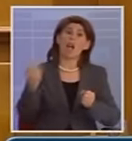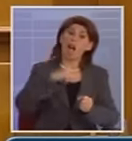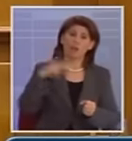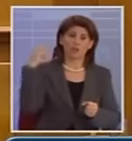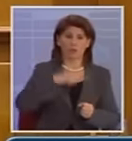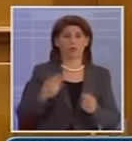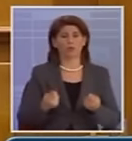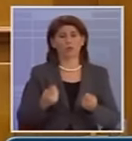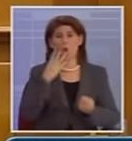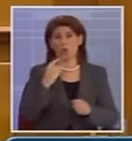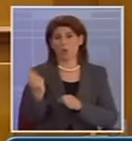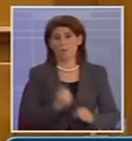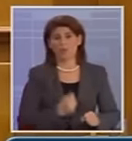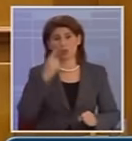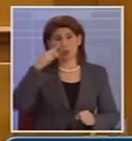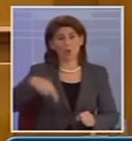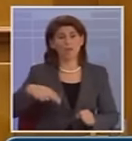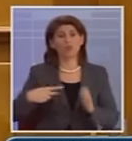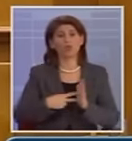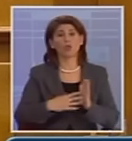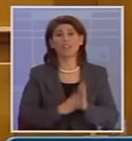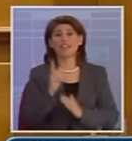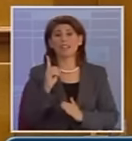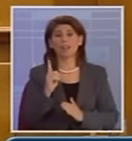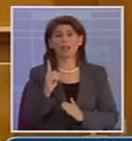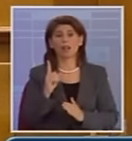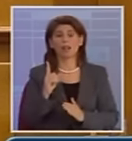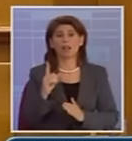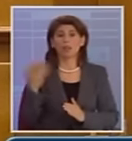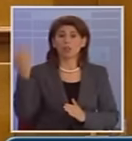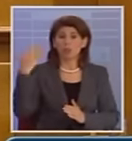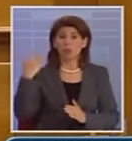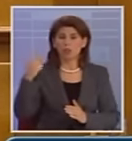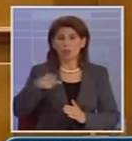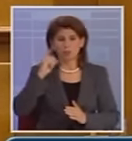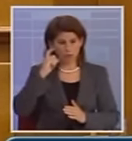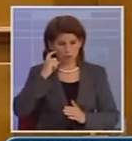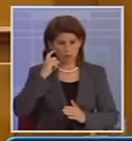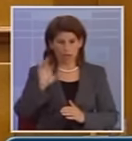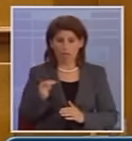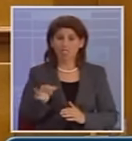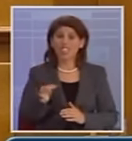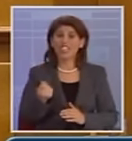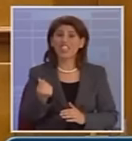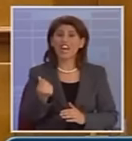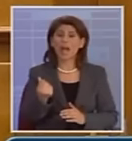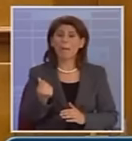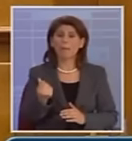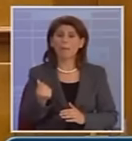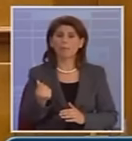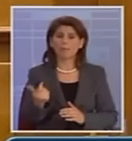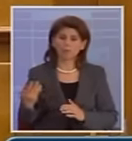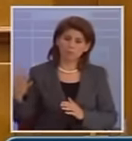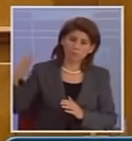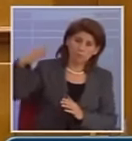πρωθυπουργός, ο Γιώργος Παπανδρέου, τον Νοέμβριο του 2011. Το φάντασμα τότε της δραχμής στρογγυλοκάθισε απειλητικά πάνω από τη